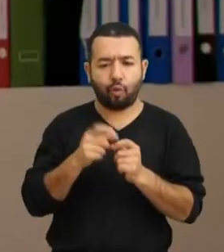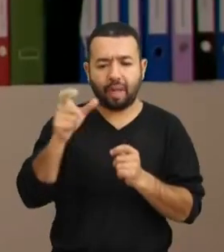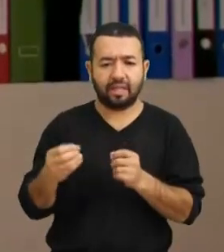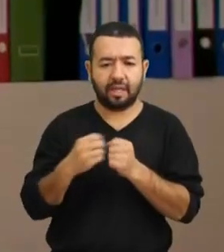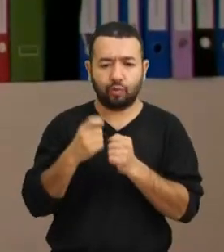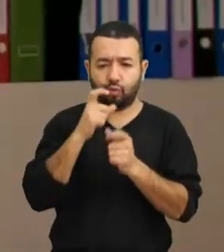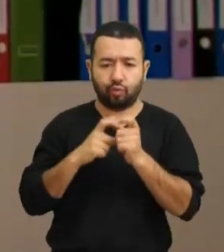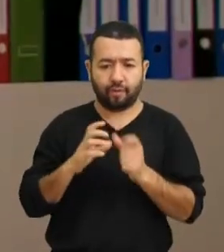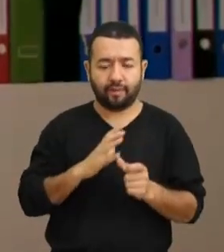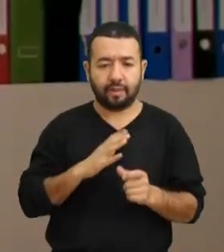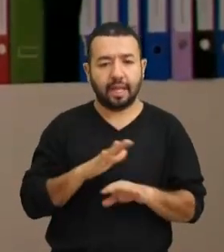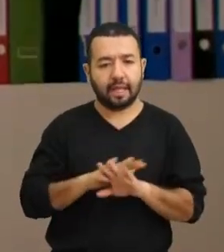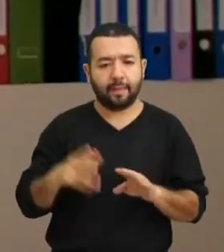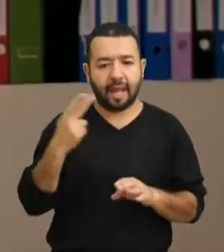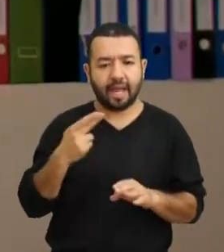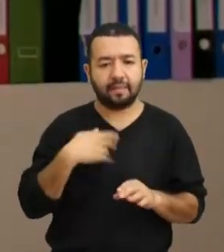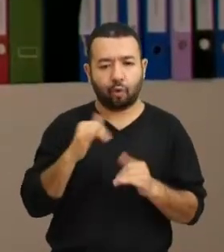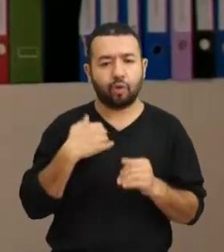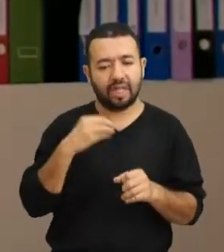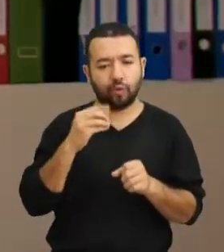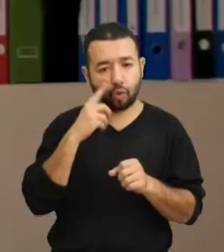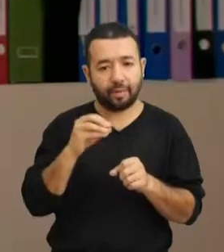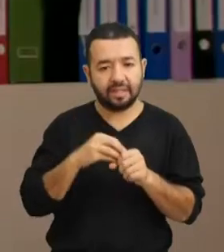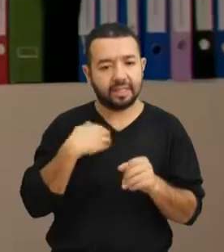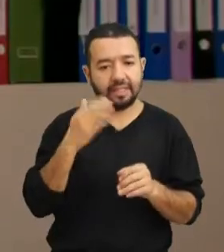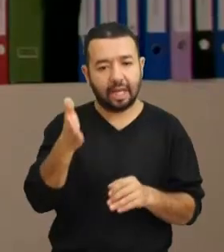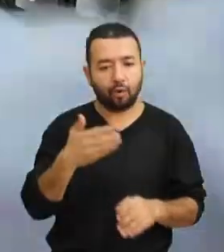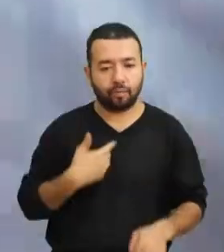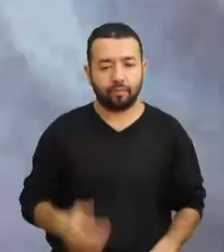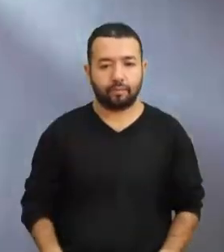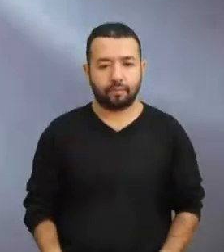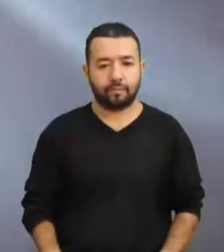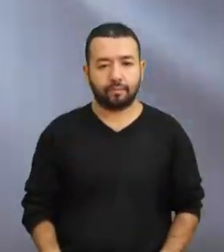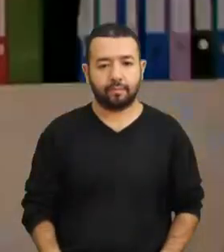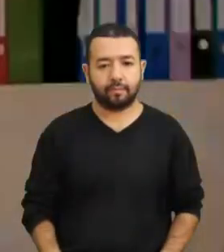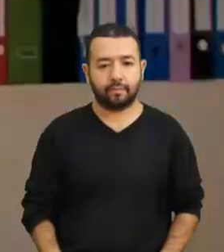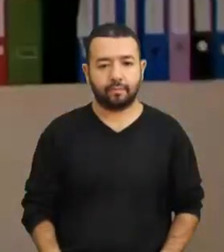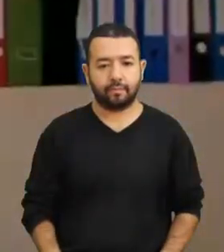geleceksiniz. Tamam, resimdeki oyuncuyu görmek için geliyorum.